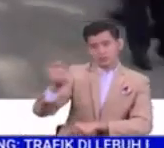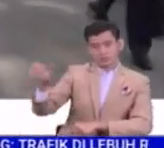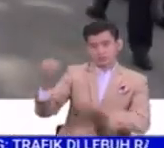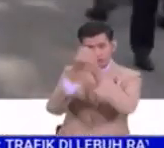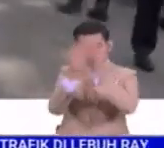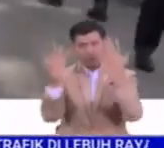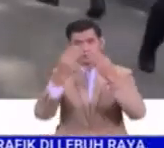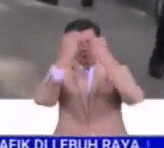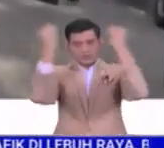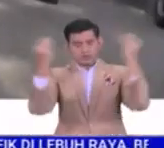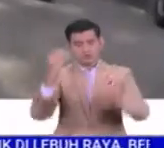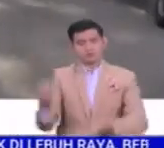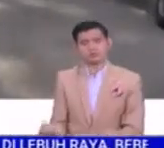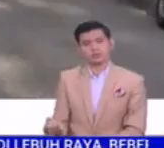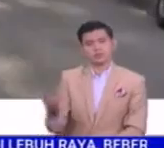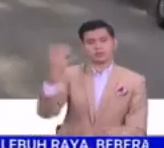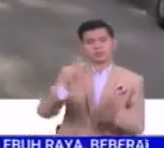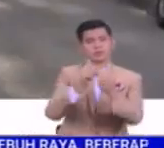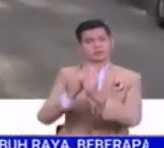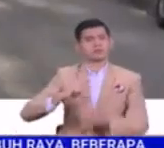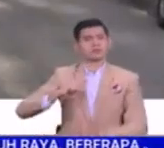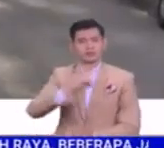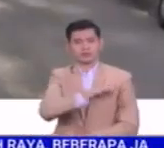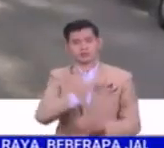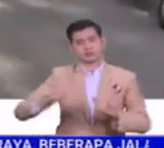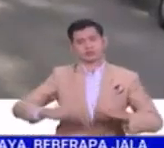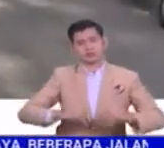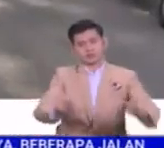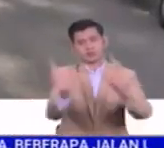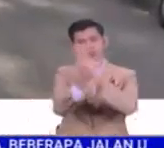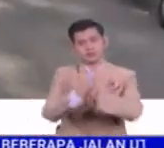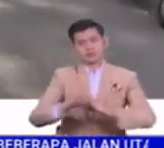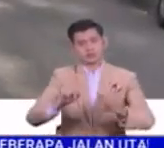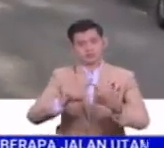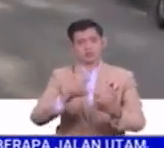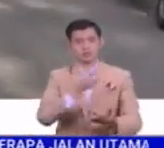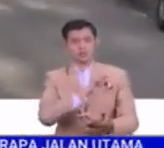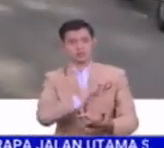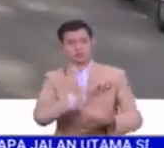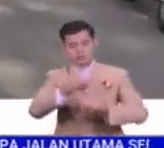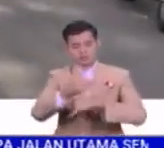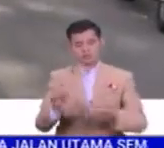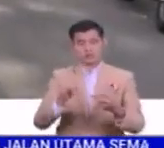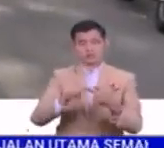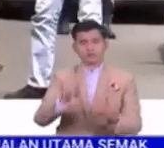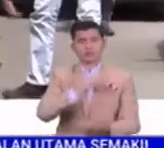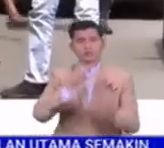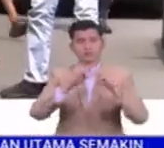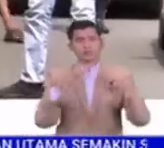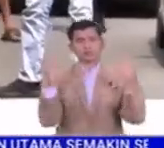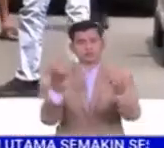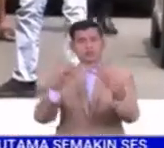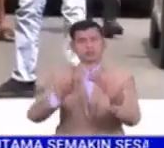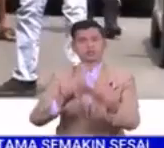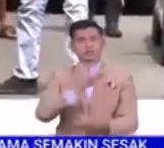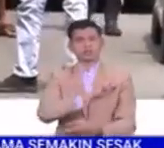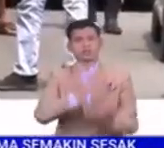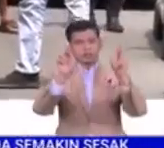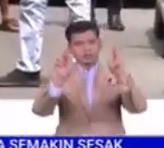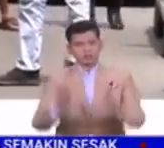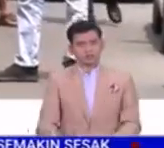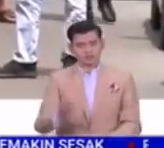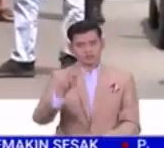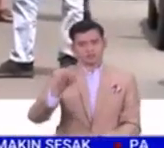berbuka puasa bersama Lembaga Sungai-Sungai Sarawak Miri, ketua-ketua jabatan, ketua masyarakat dan ketua kaum Miri